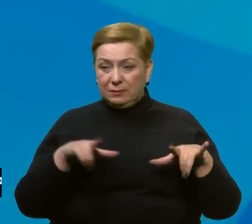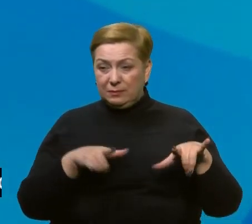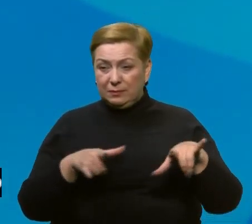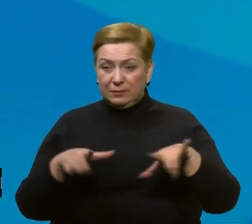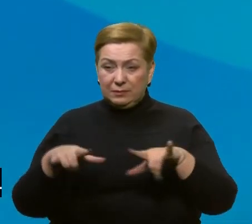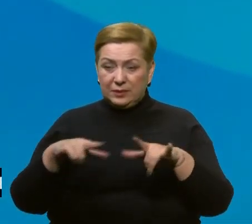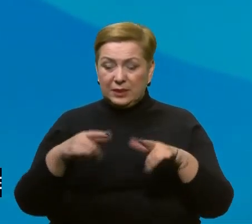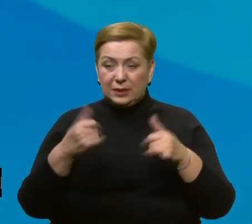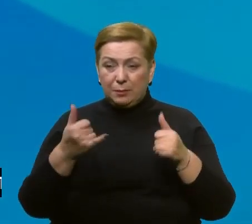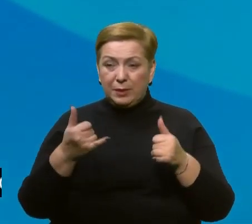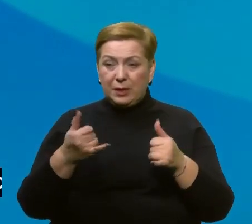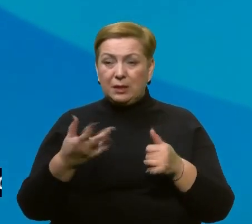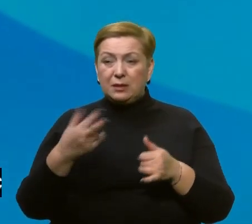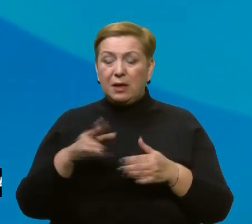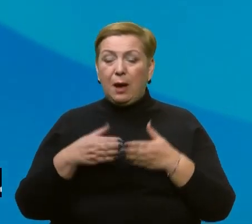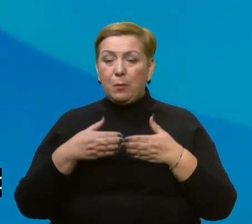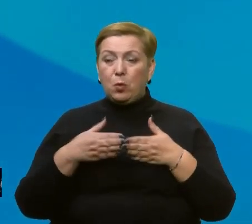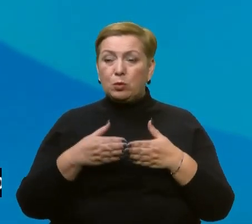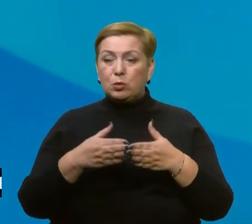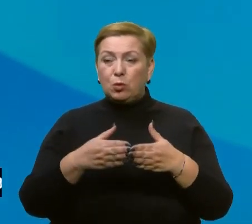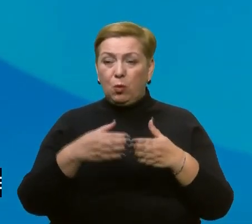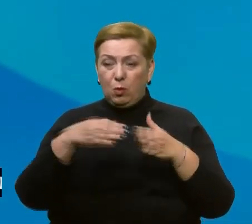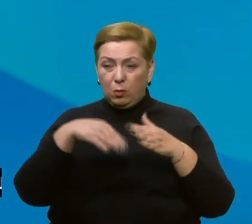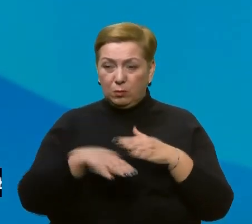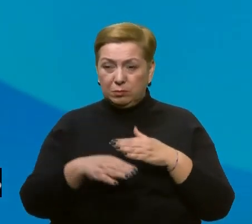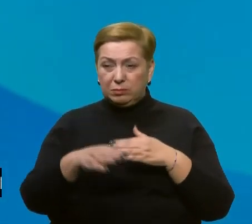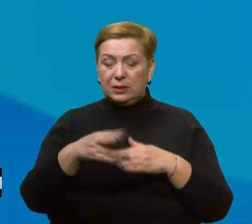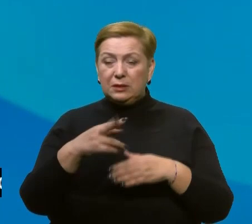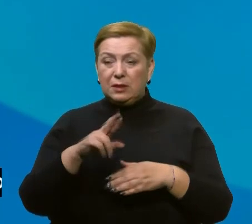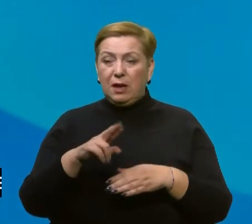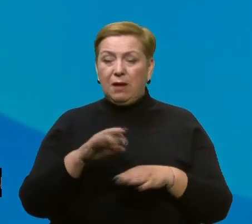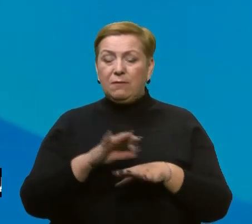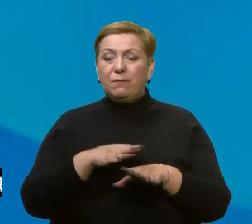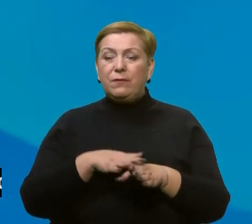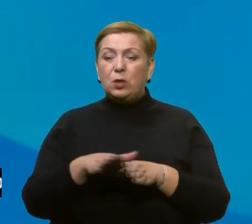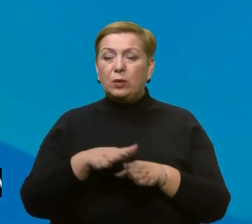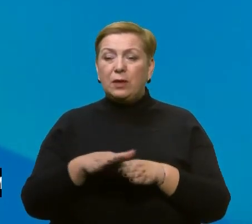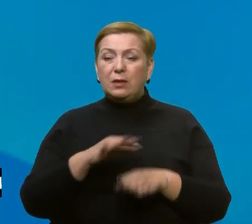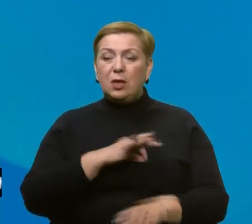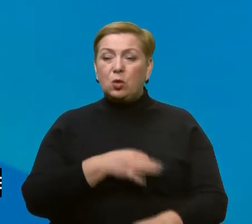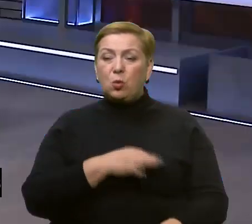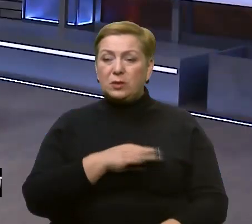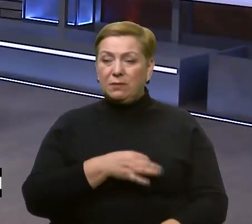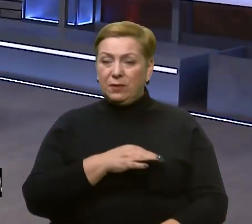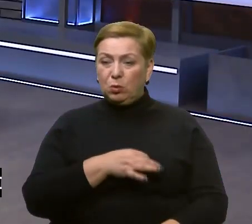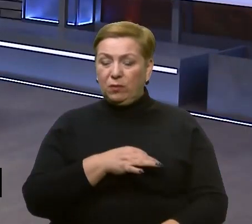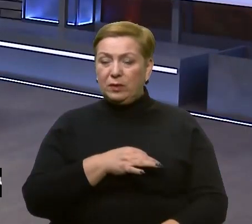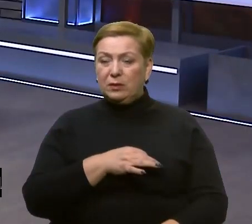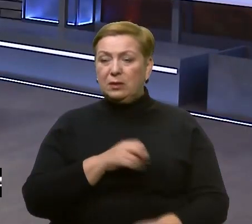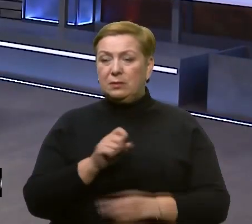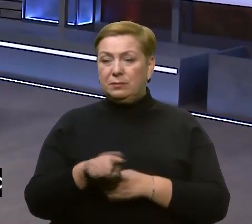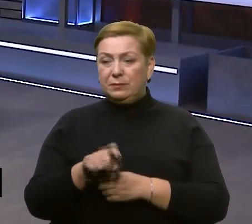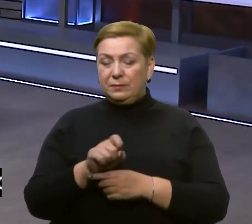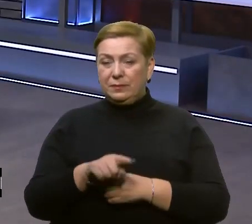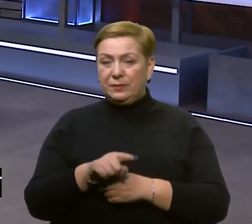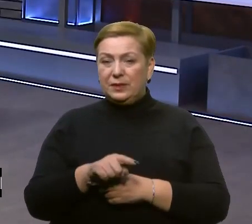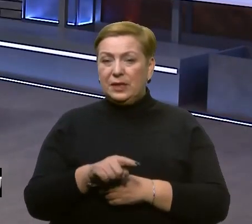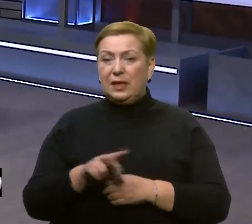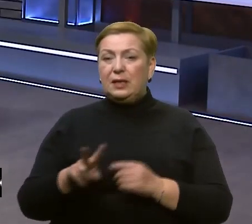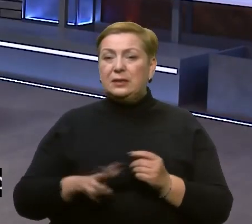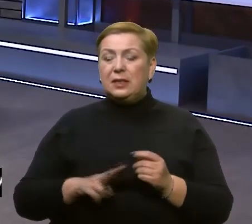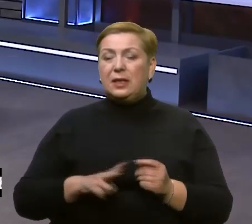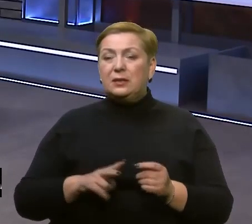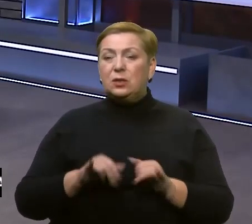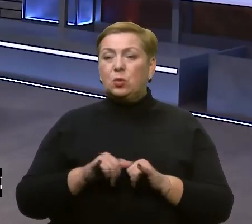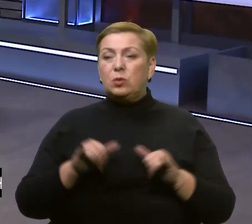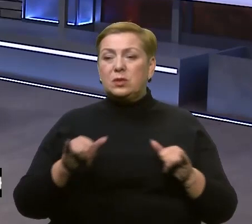та патрульну платформу для виконання чисто розвідувальних завдань йдеться в публікації. Долучаємо Валерія Рябих, це директор з